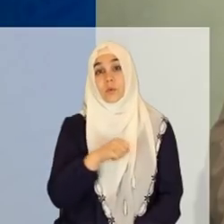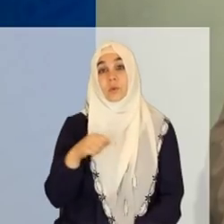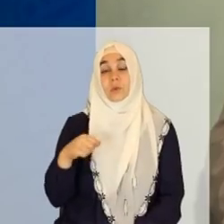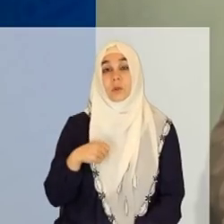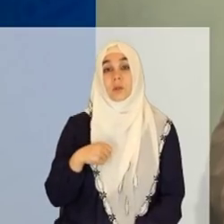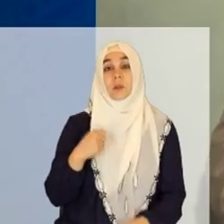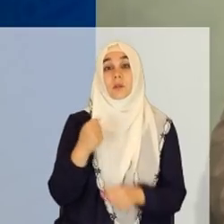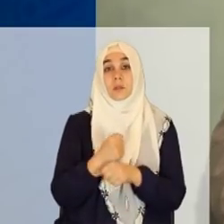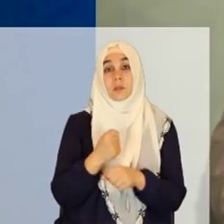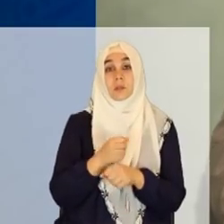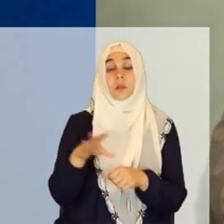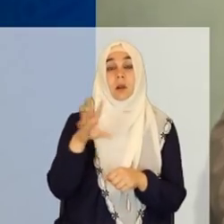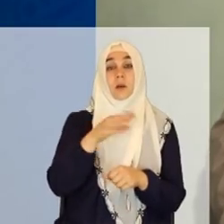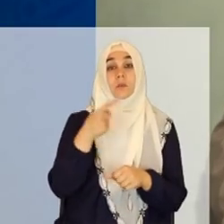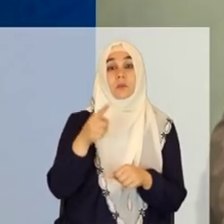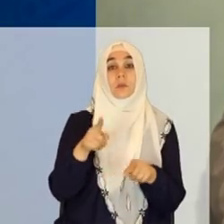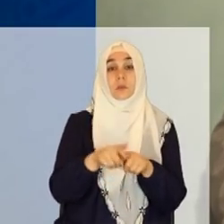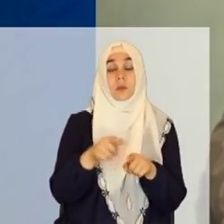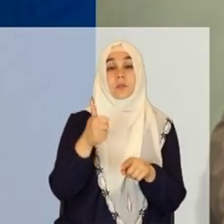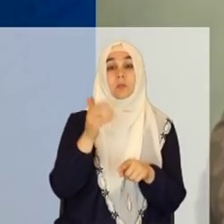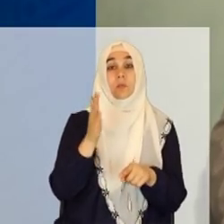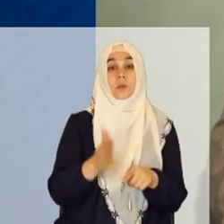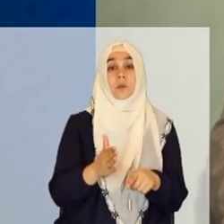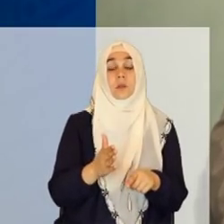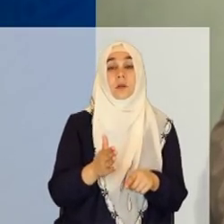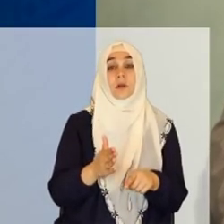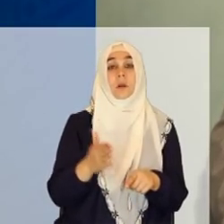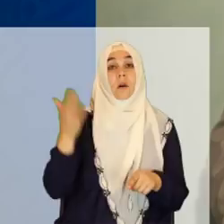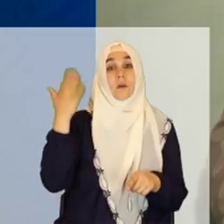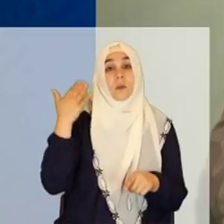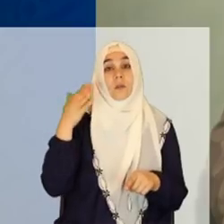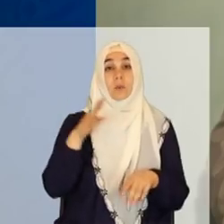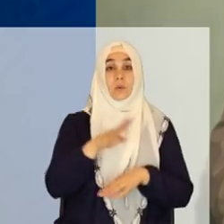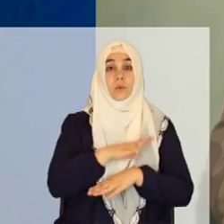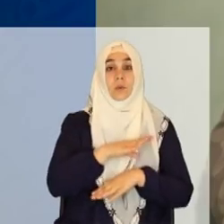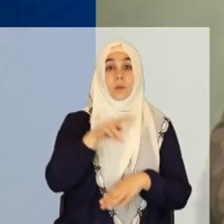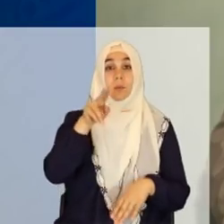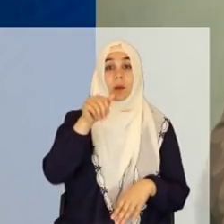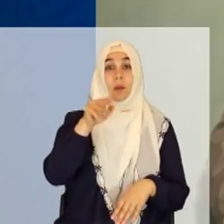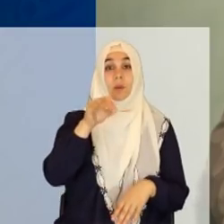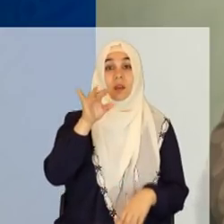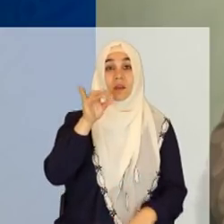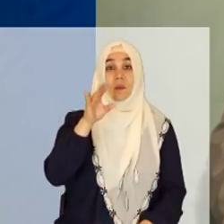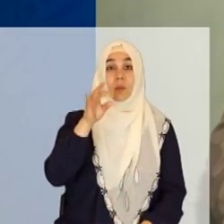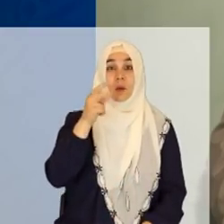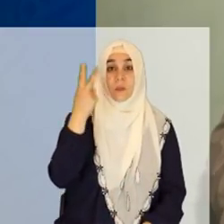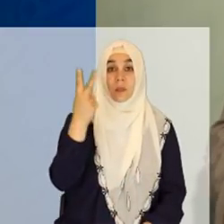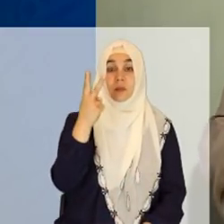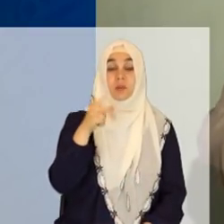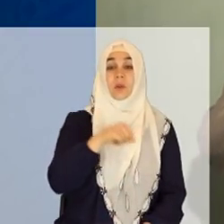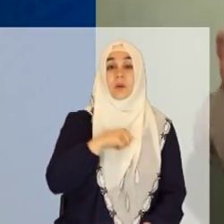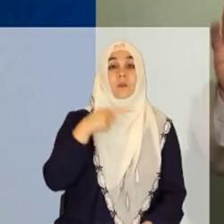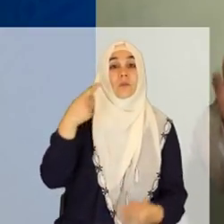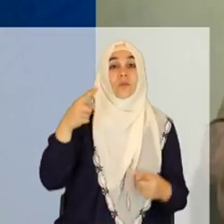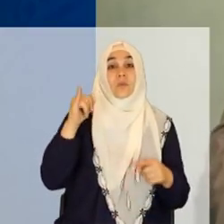shuni amalini qilsa, boshqa taraflarga o'tsa yaxshi bo'ladi. Avvalgi vafot etib ketgan papa Ivan Pavel II bunaqa